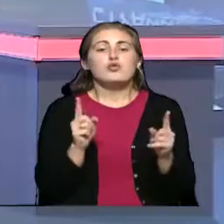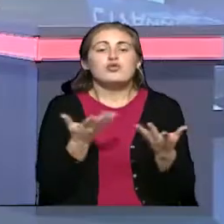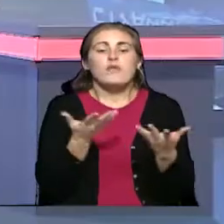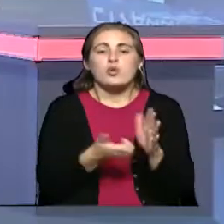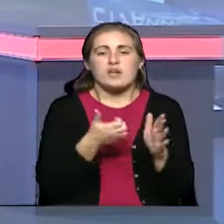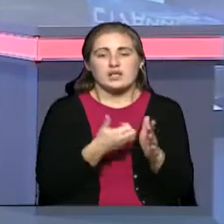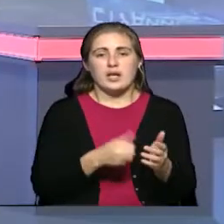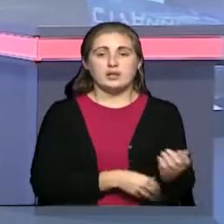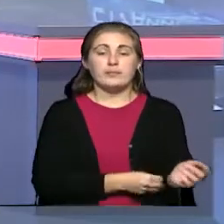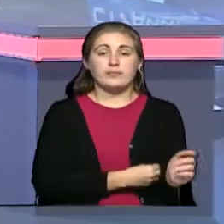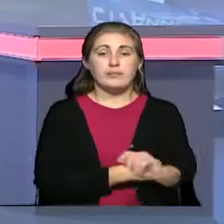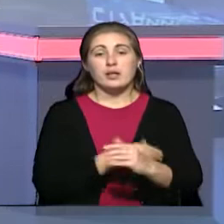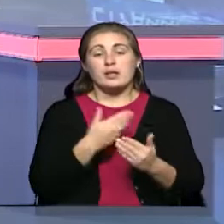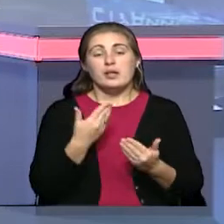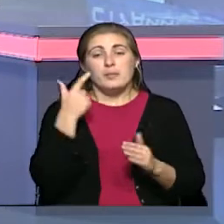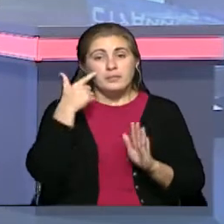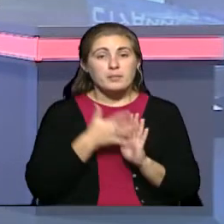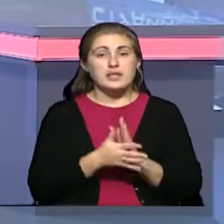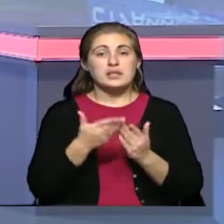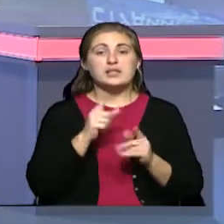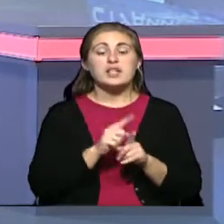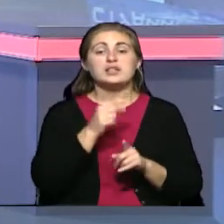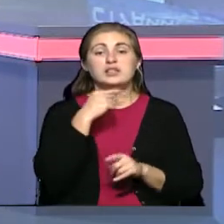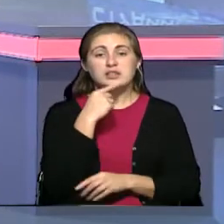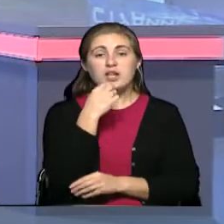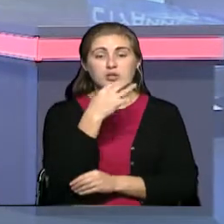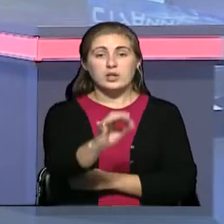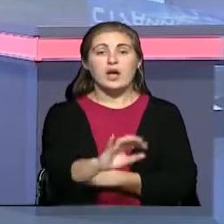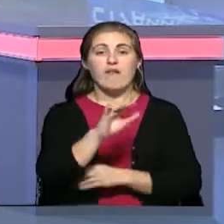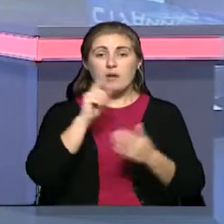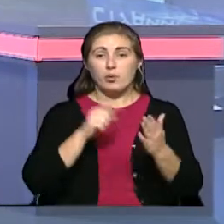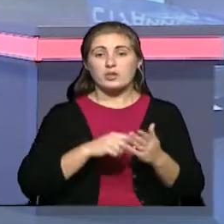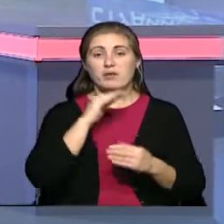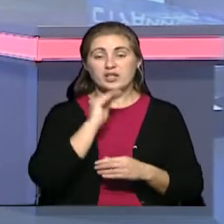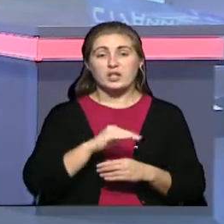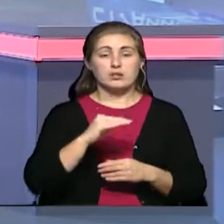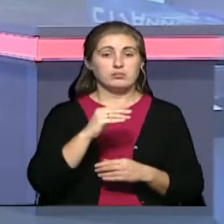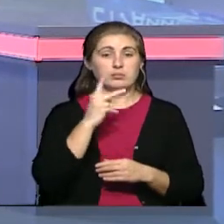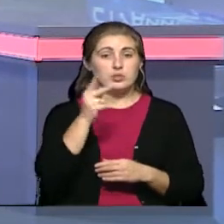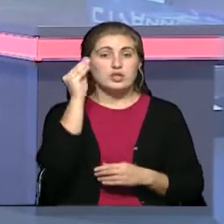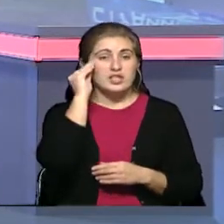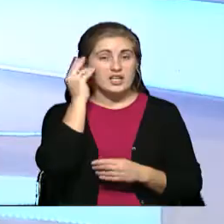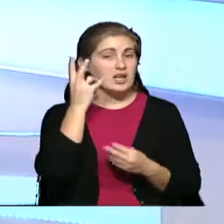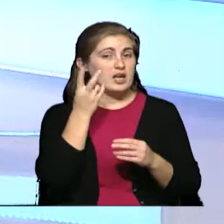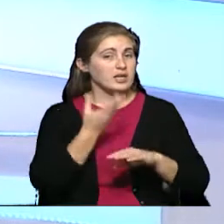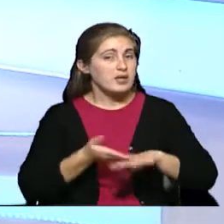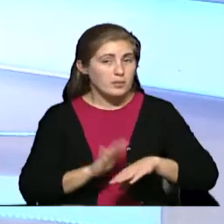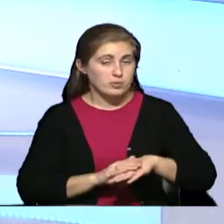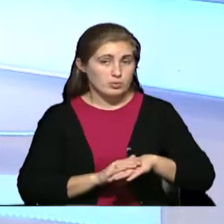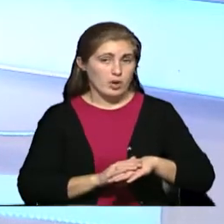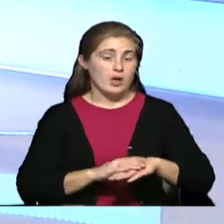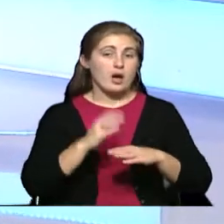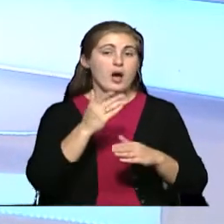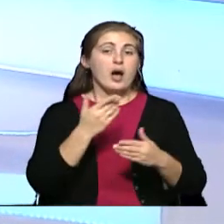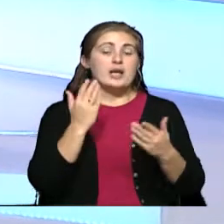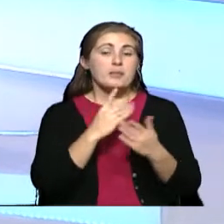мы, скажем так, вопрос с профессиональной точки зрения непростой. То есть мы говорим, с одной стороны, о том,